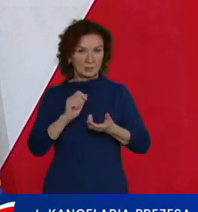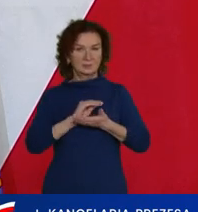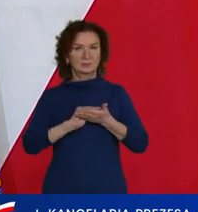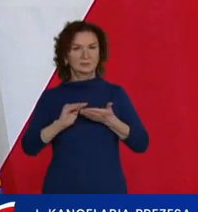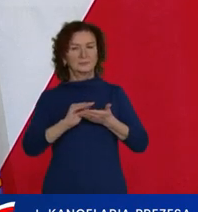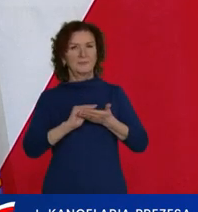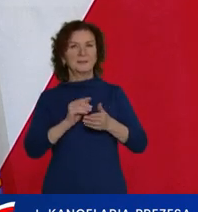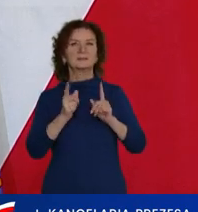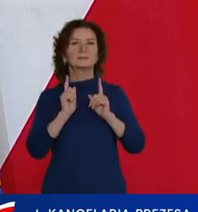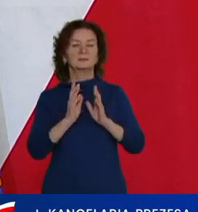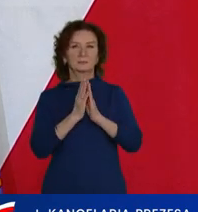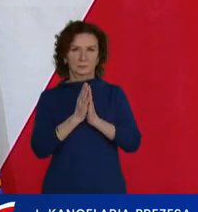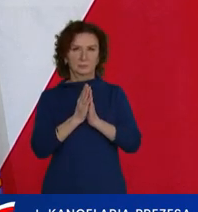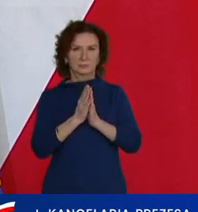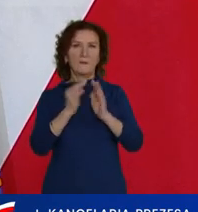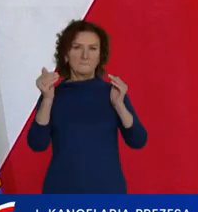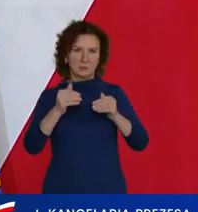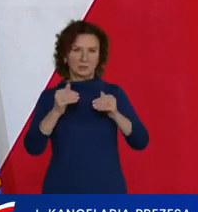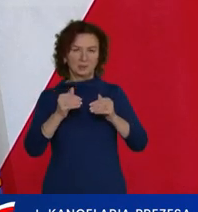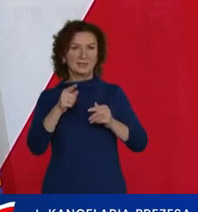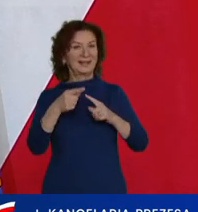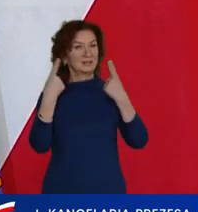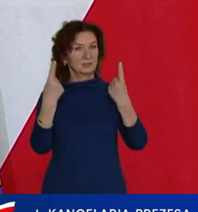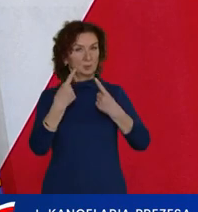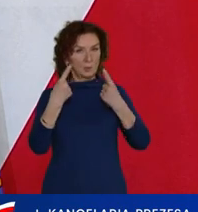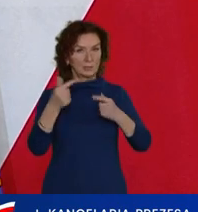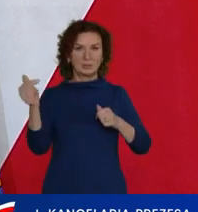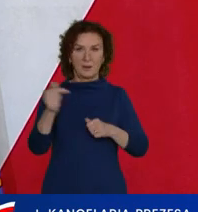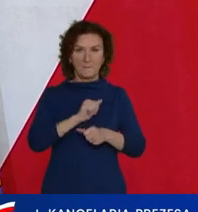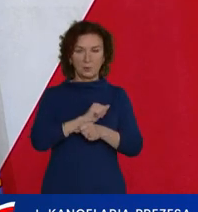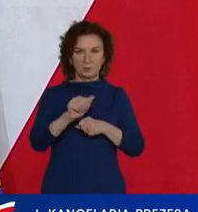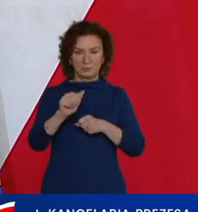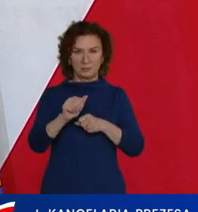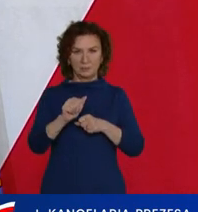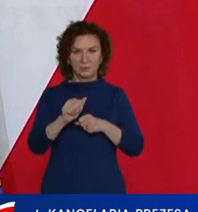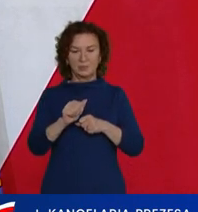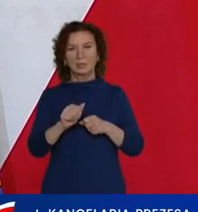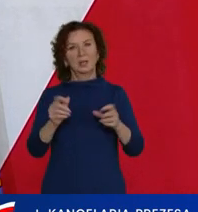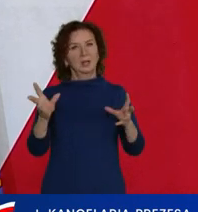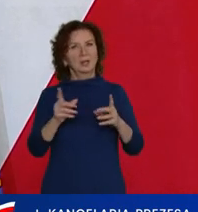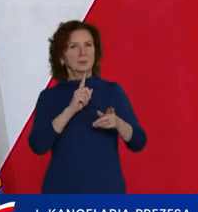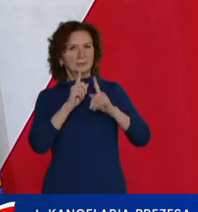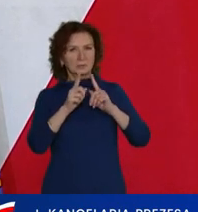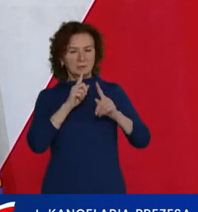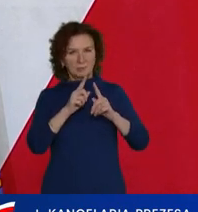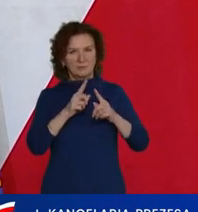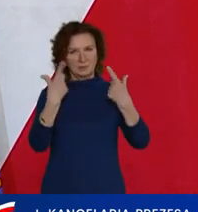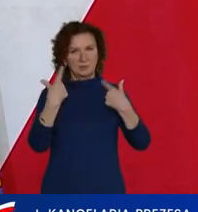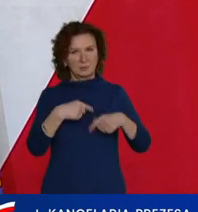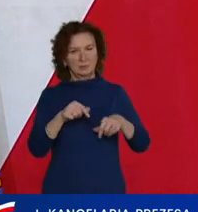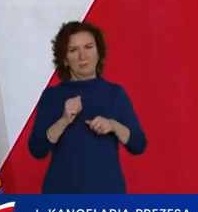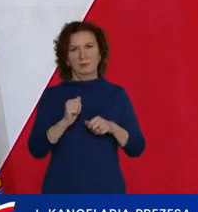na formularzu, że taka sytuacja musi być skonsultowana z osobą przeprowadzającą kwalifikację. No i w zależności od